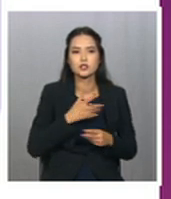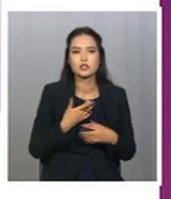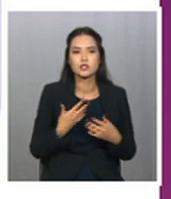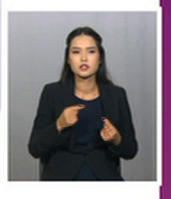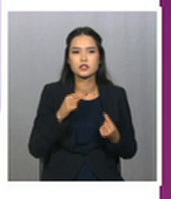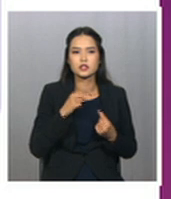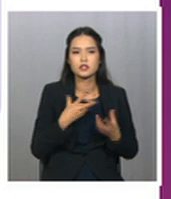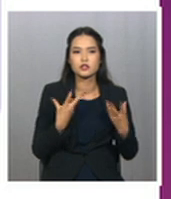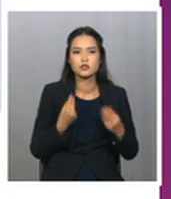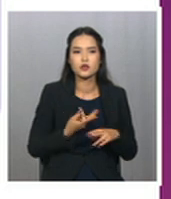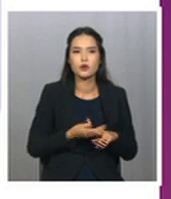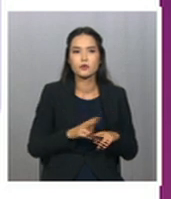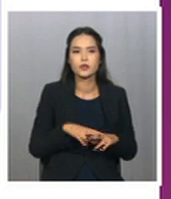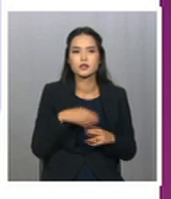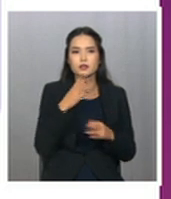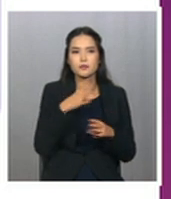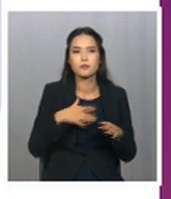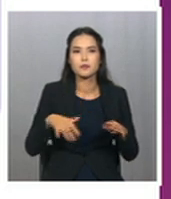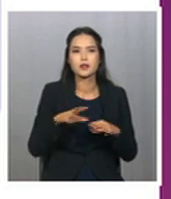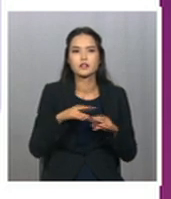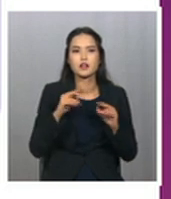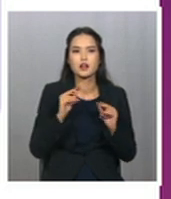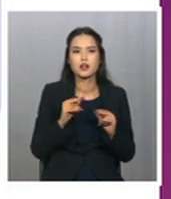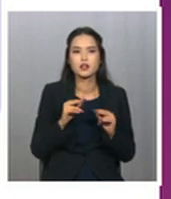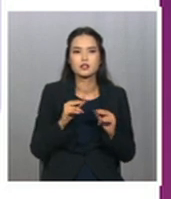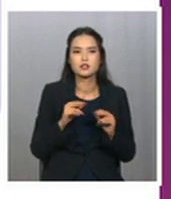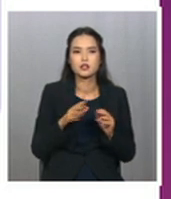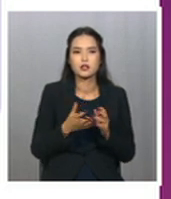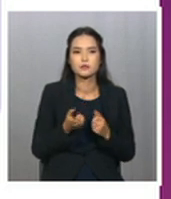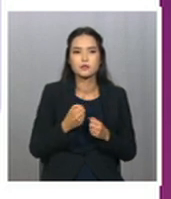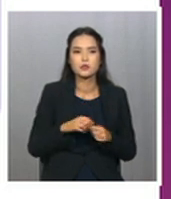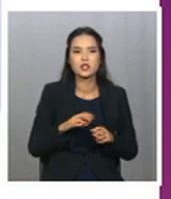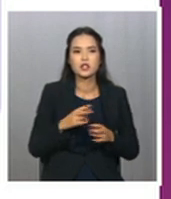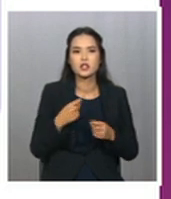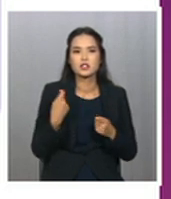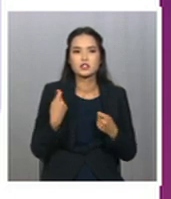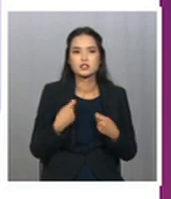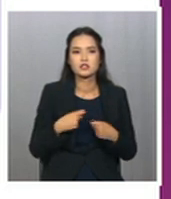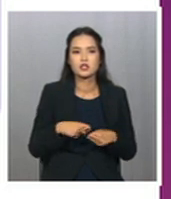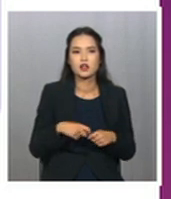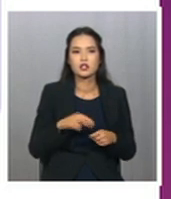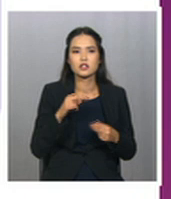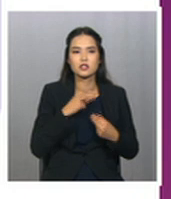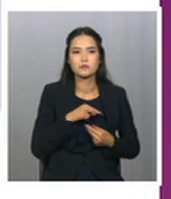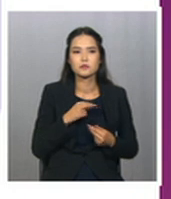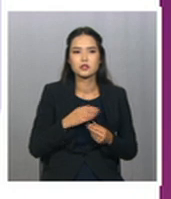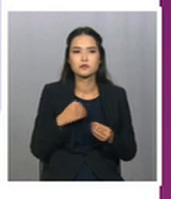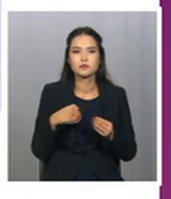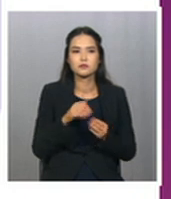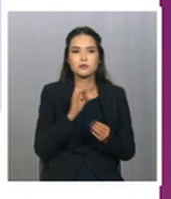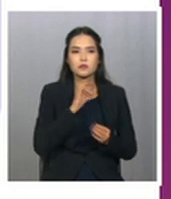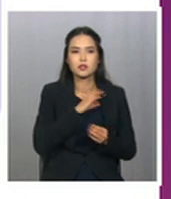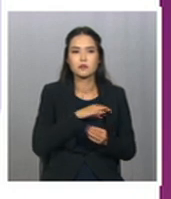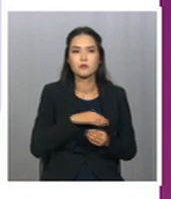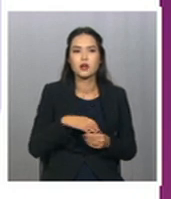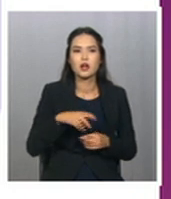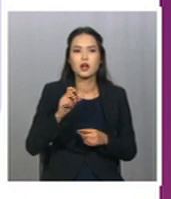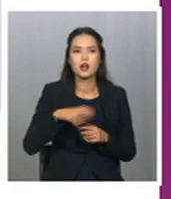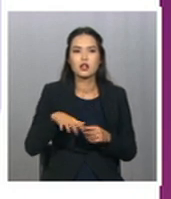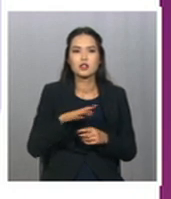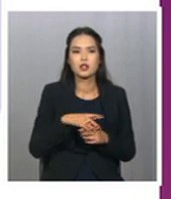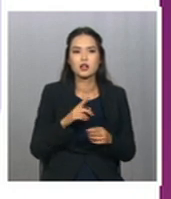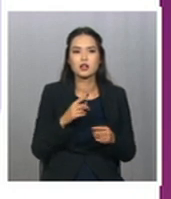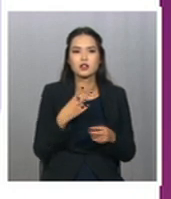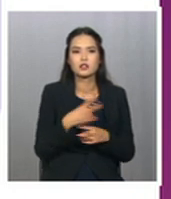кірісер кезде олардың бәрі де ант қабылдап, ешқашан қызмет бабын пайдаланып, халыққа